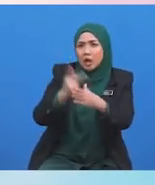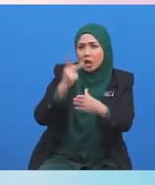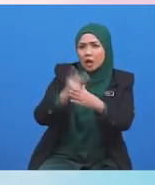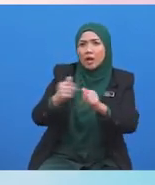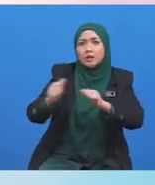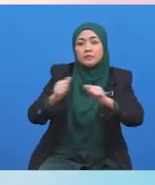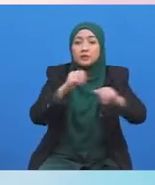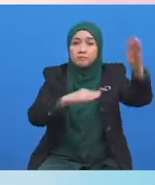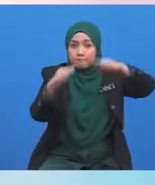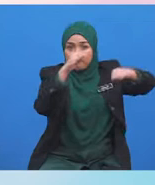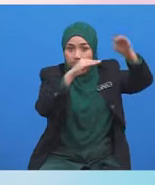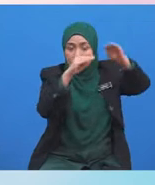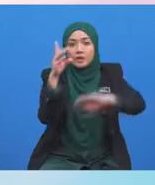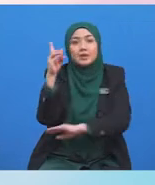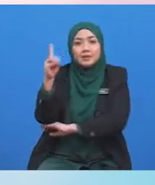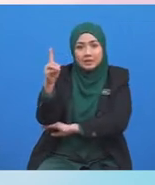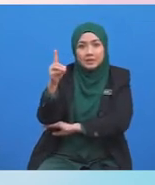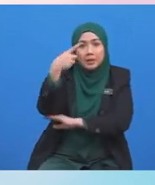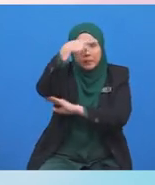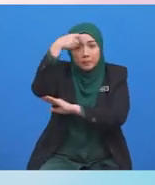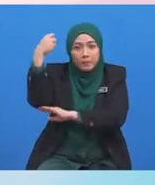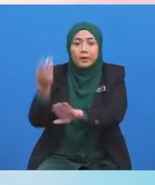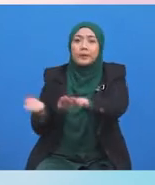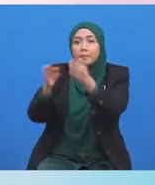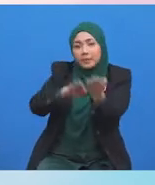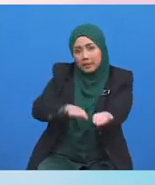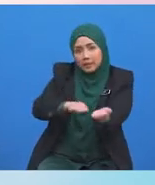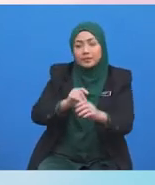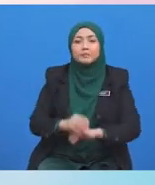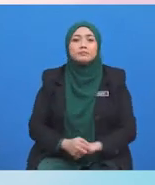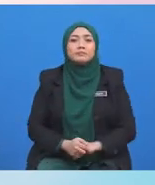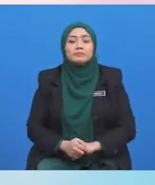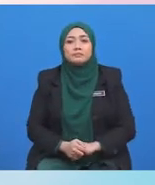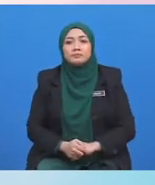Mengganggu aktiviti pembinaan. Dan D. Menyebabkan kematian.